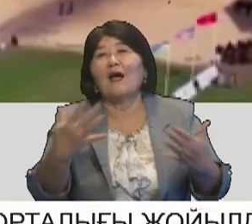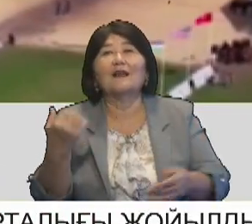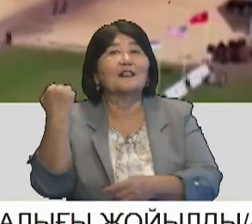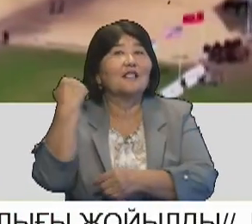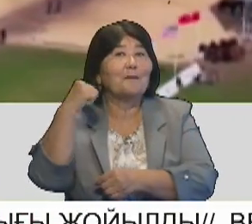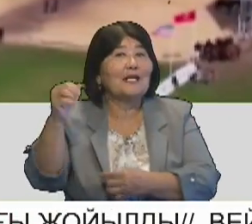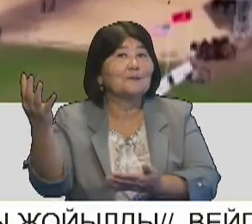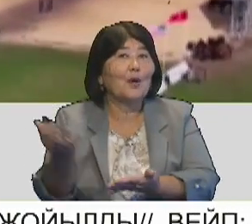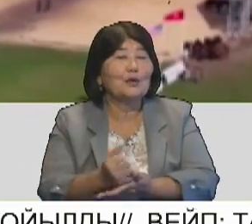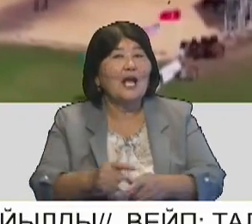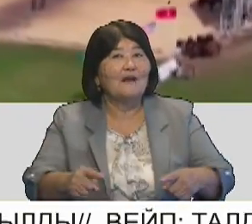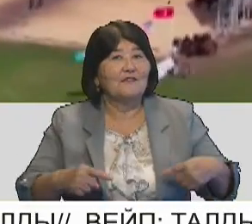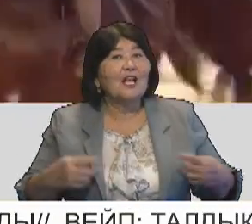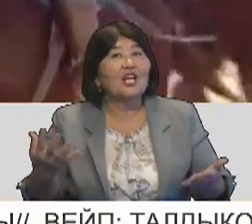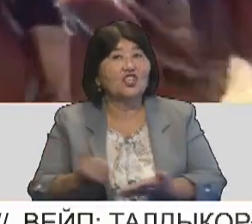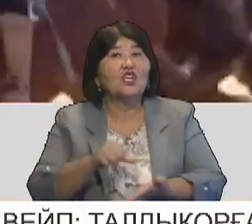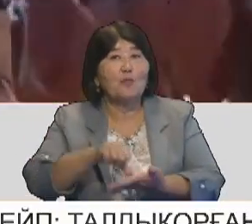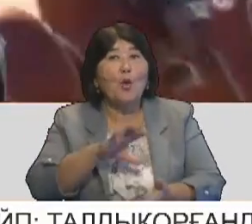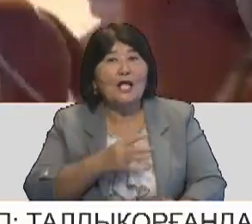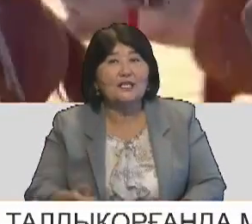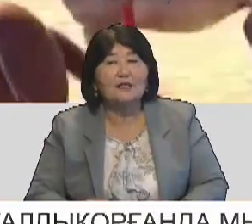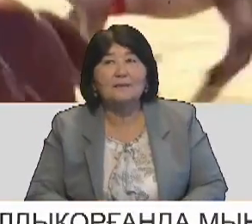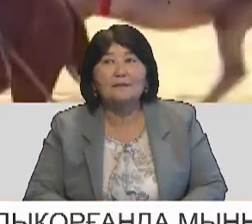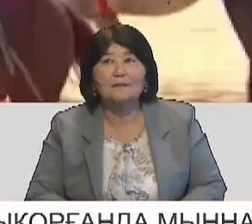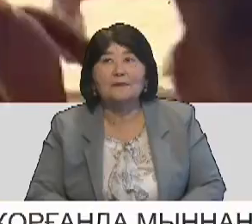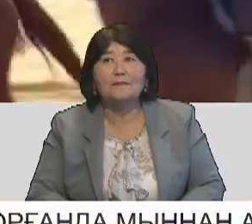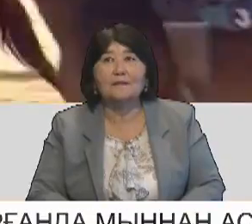басымдықпен ұтып, финалға жеткен болатын.